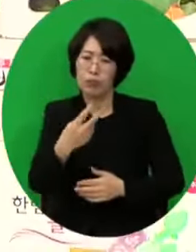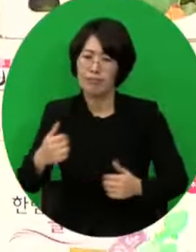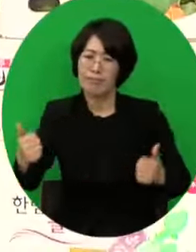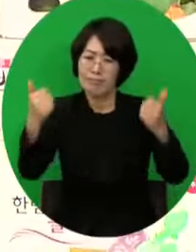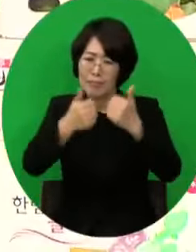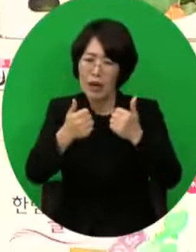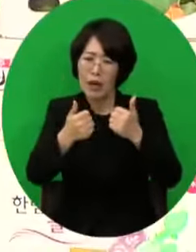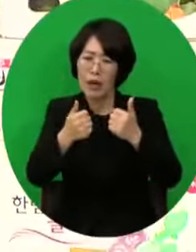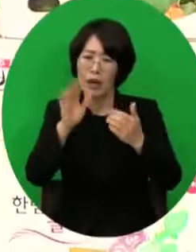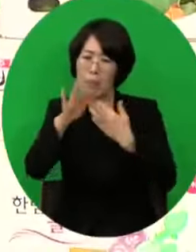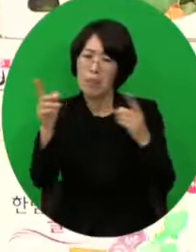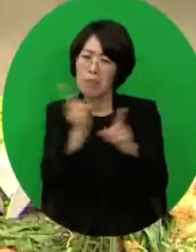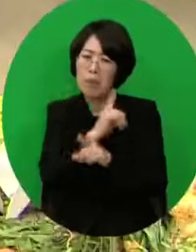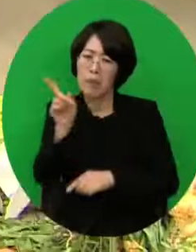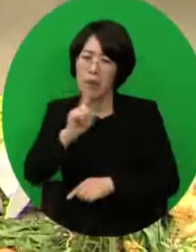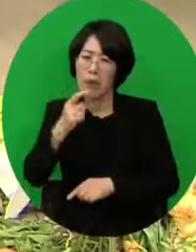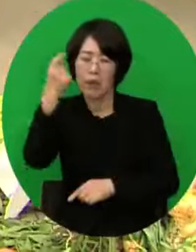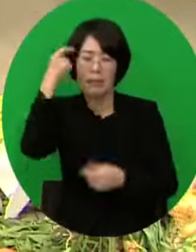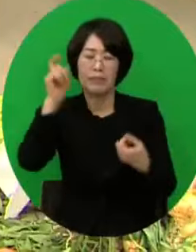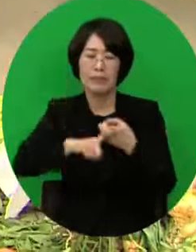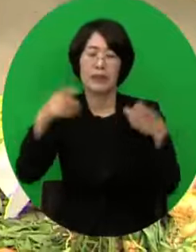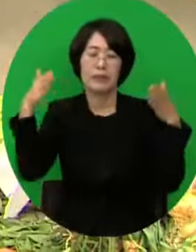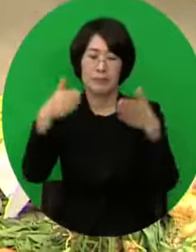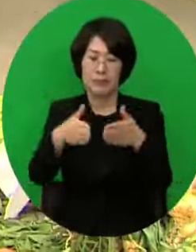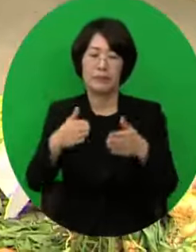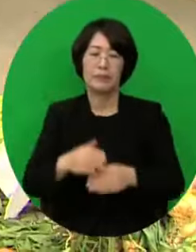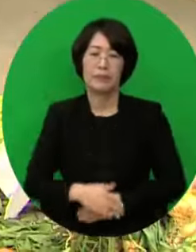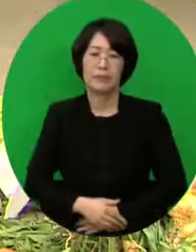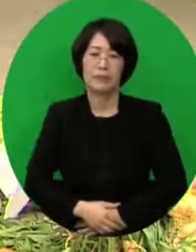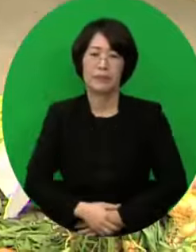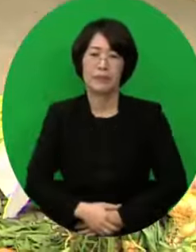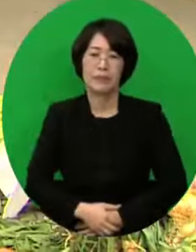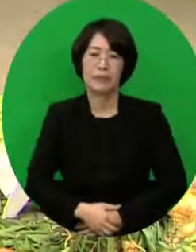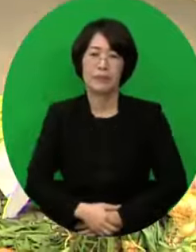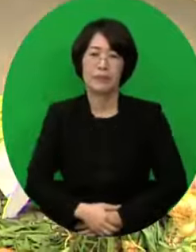어떤 변화가 있을지 관심이 쏠리고 있습니다. MBC 뉴스 박종호입니다.